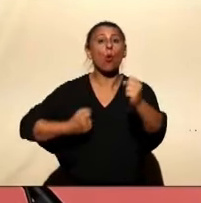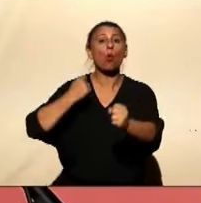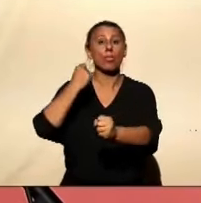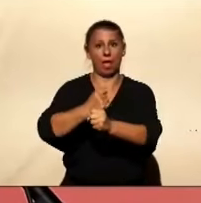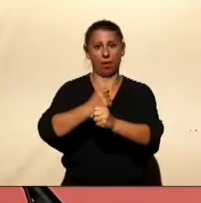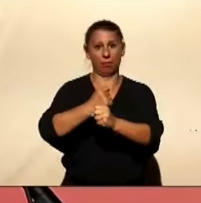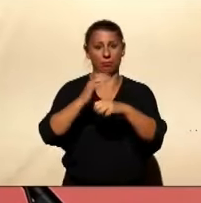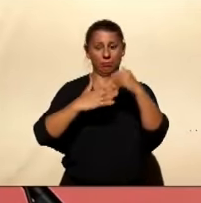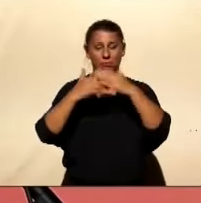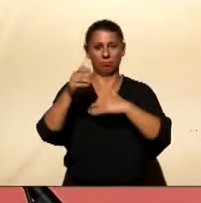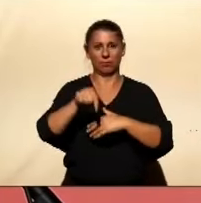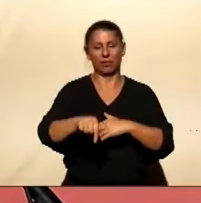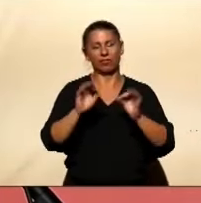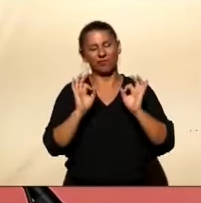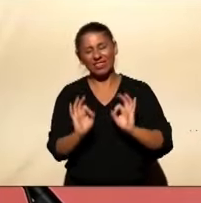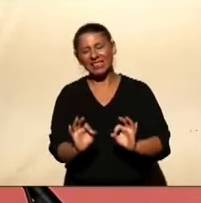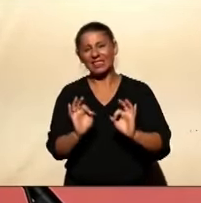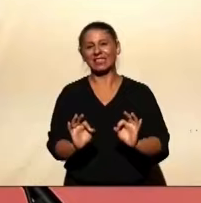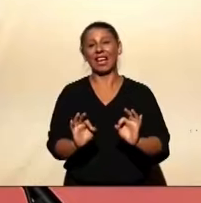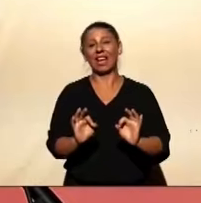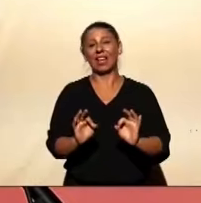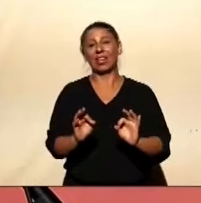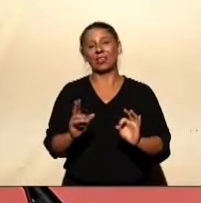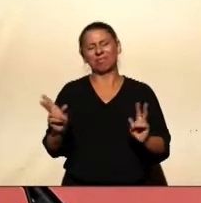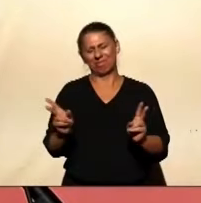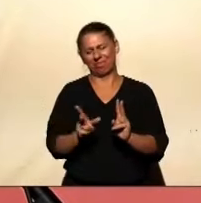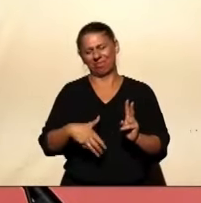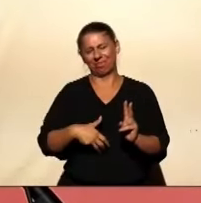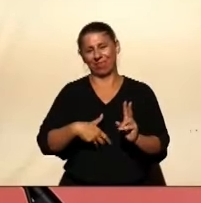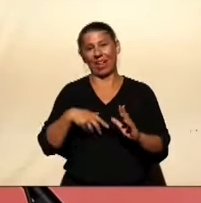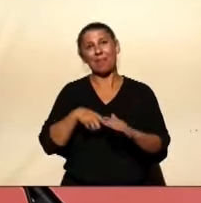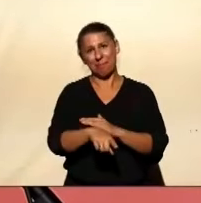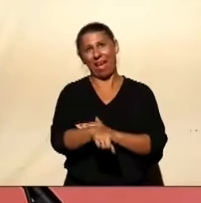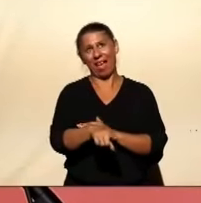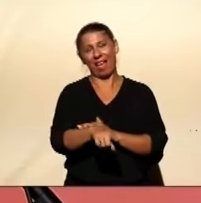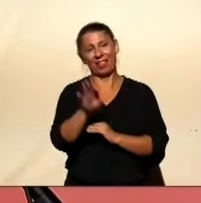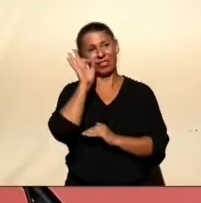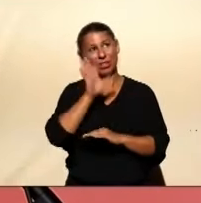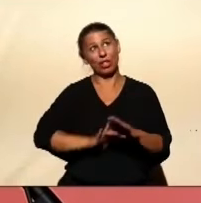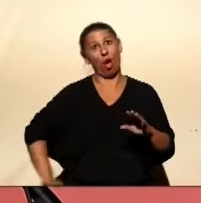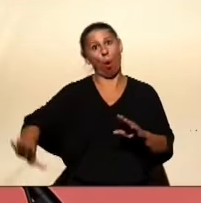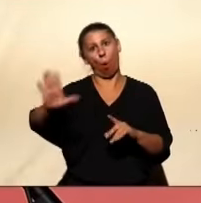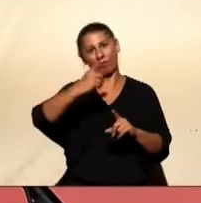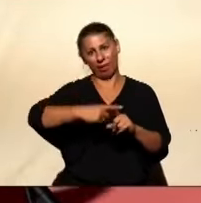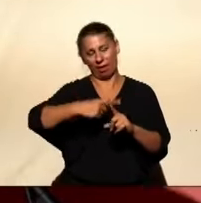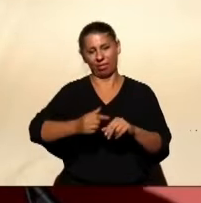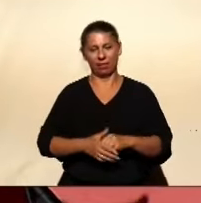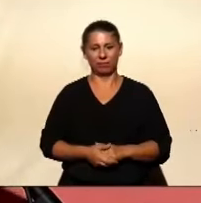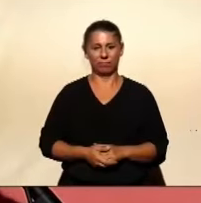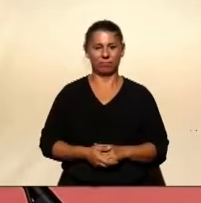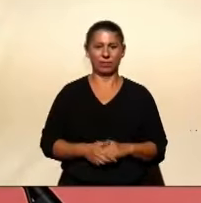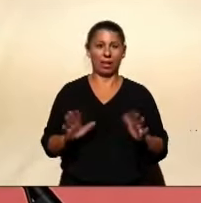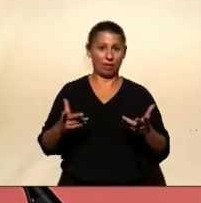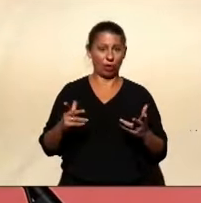χρόνια και έχει γίνει βέβαια και το πιο σύντομο ανέκδοτο, όπως ξέρετε, πανελλαδικά. Δεν είναι και